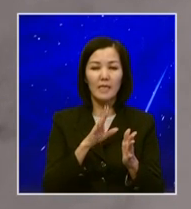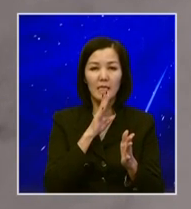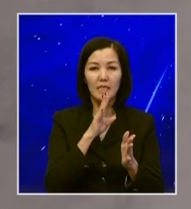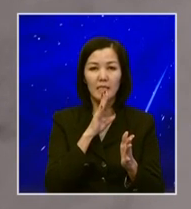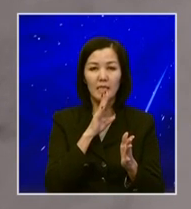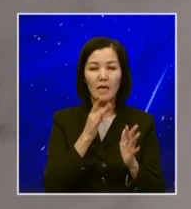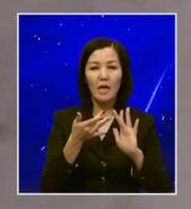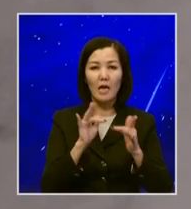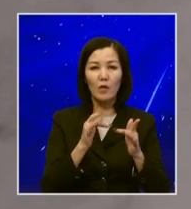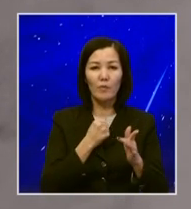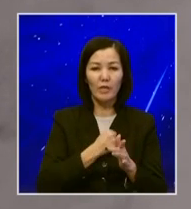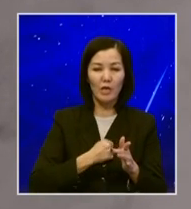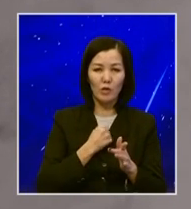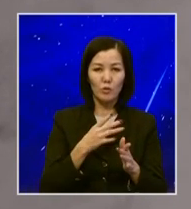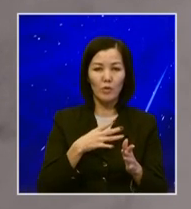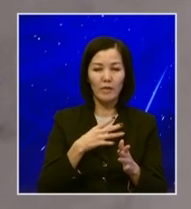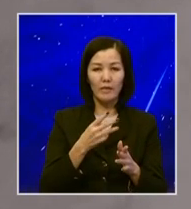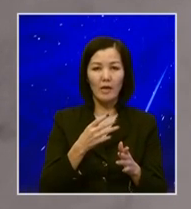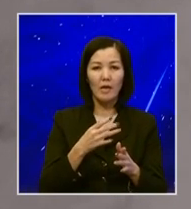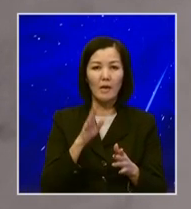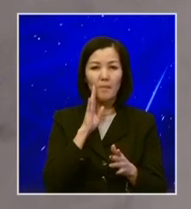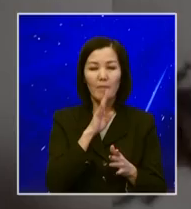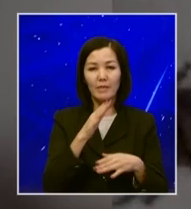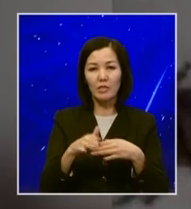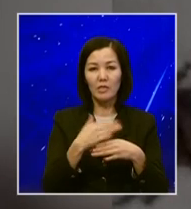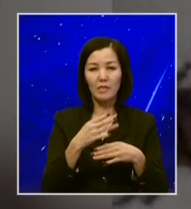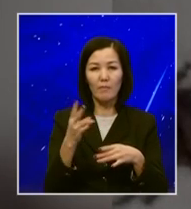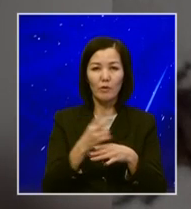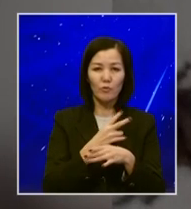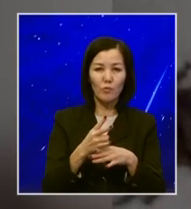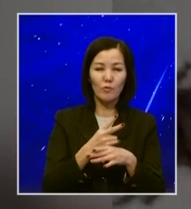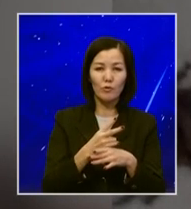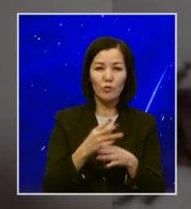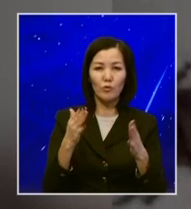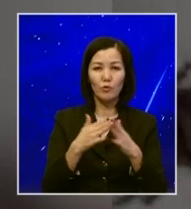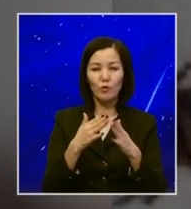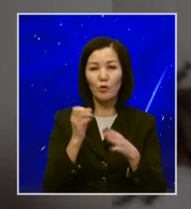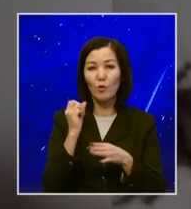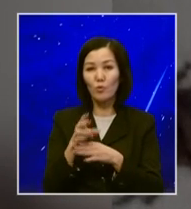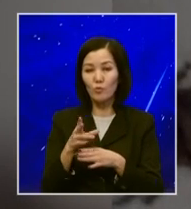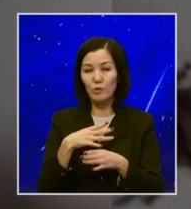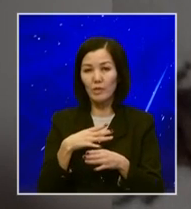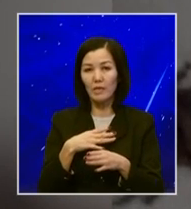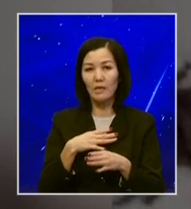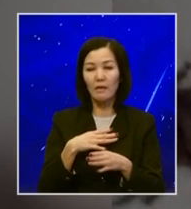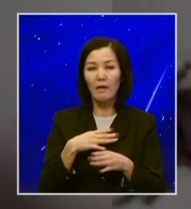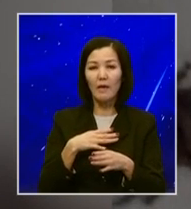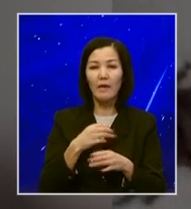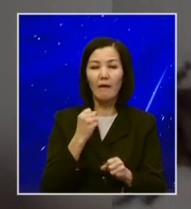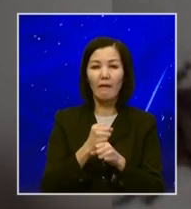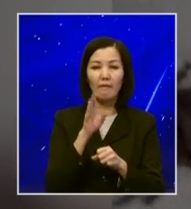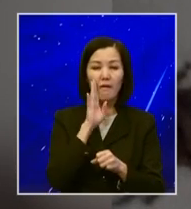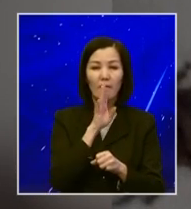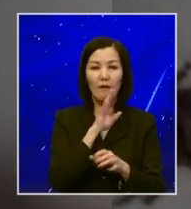желіде жұртшылықтың ызасын тудырды. Анасы оны жазаламақ боп түн ішінде жалаңаш үйден қуып жіберген. Астаналық қатал анаға